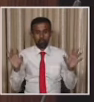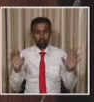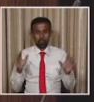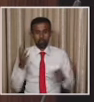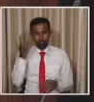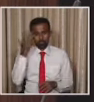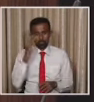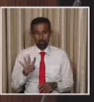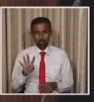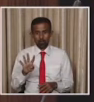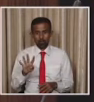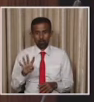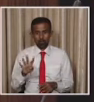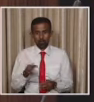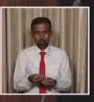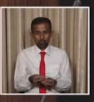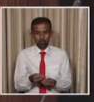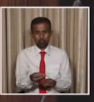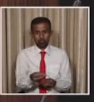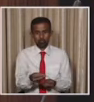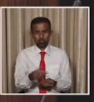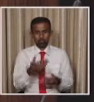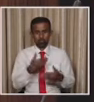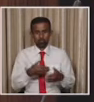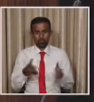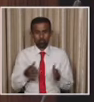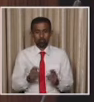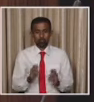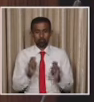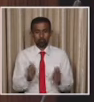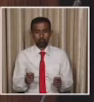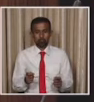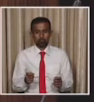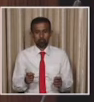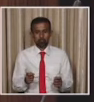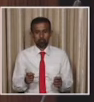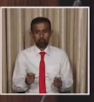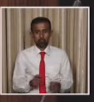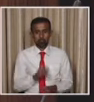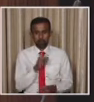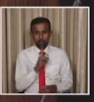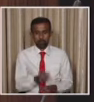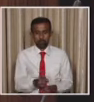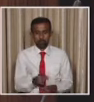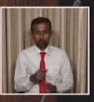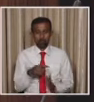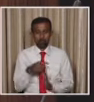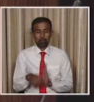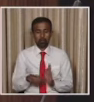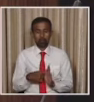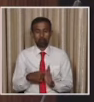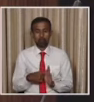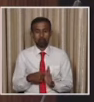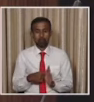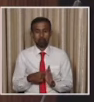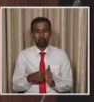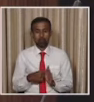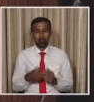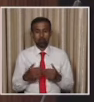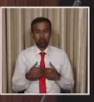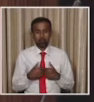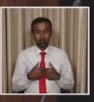දවස් 4 තියෙද්දි කැබිනට් එකට දානවා. මේකෙන් කියන්නේ මේ රටේ විවසාය